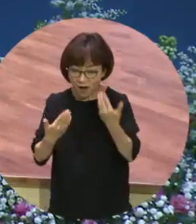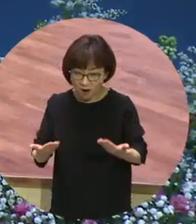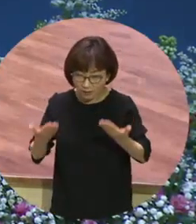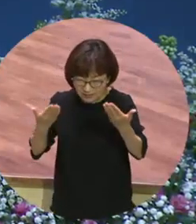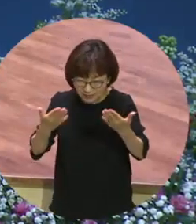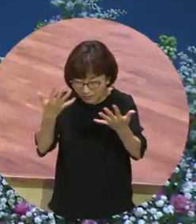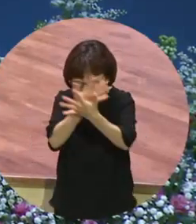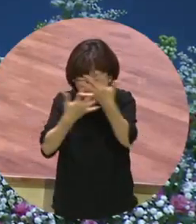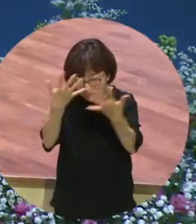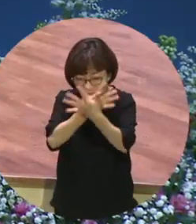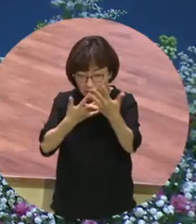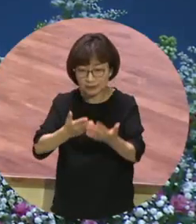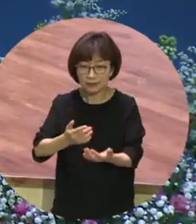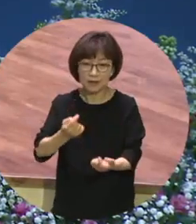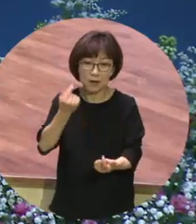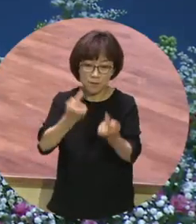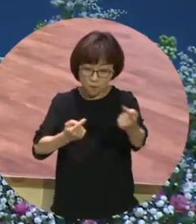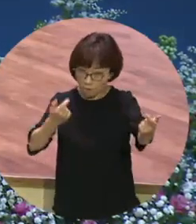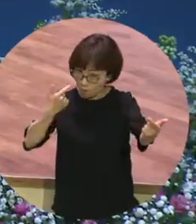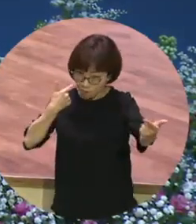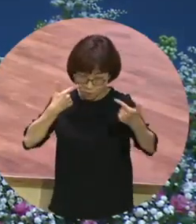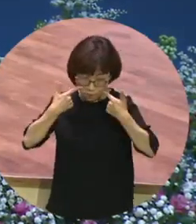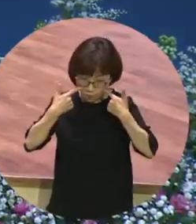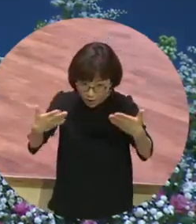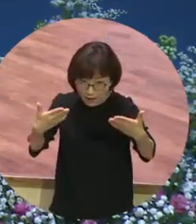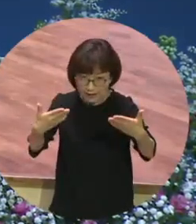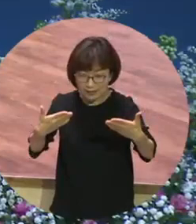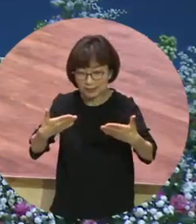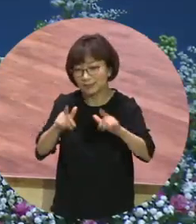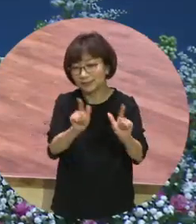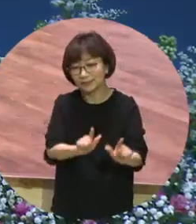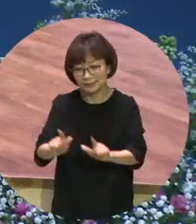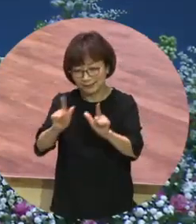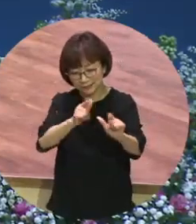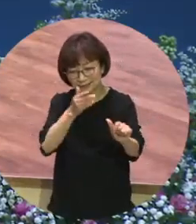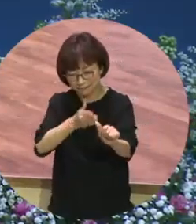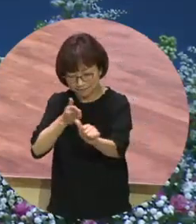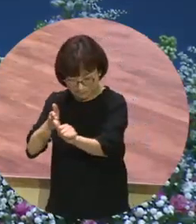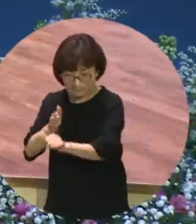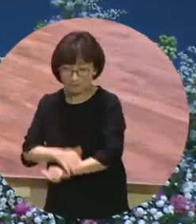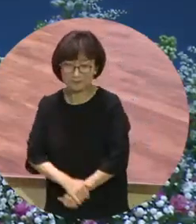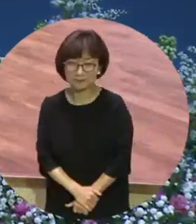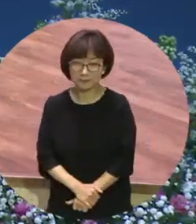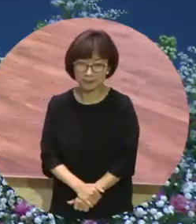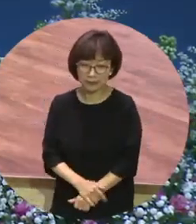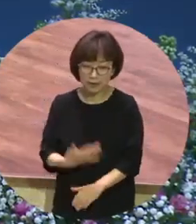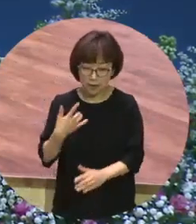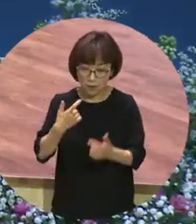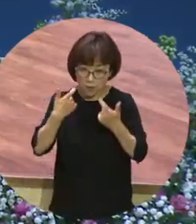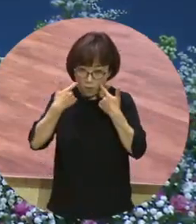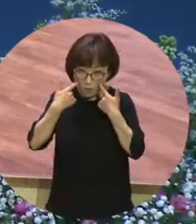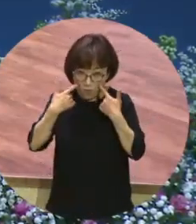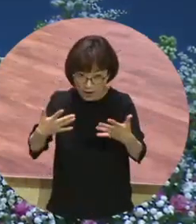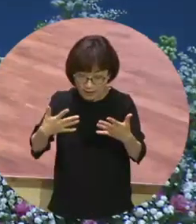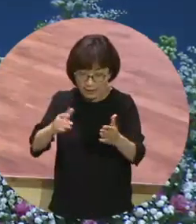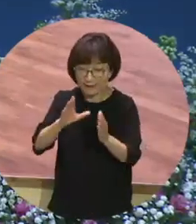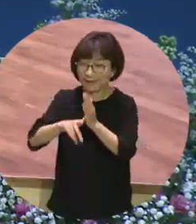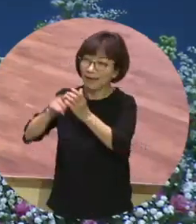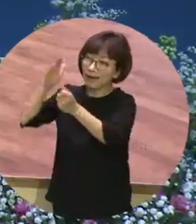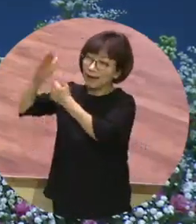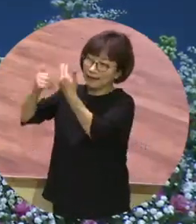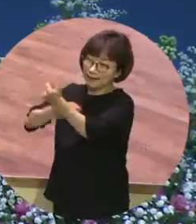건지, 그런 삶을 살면 안 돼요. 그러면 평생 하나님 능력 체험 못 해봐요. 죽을